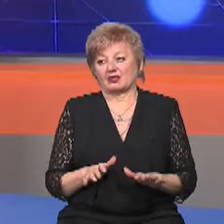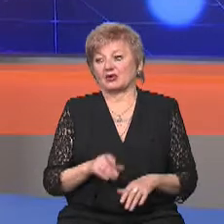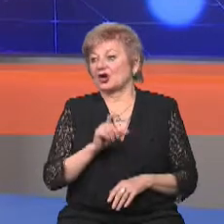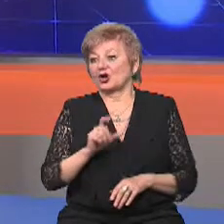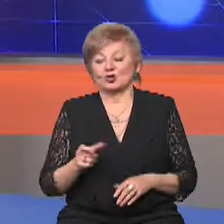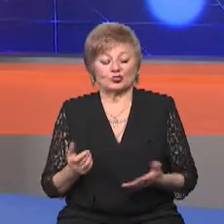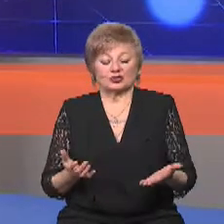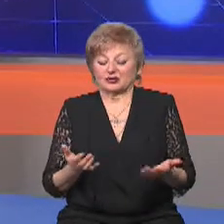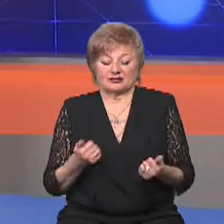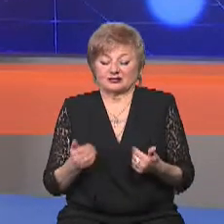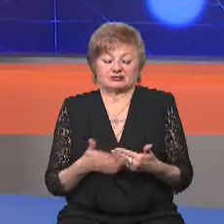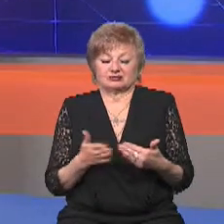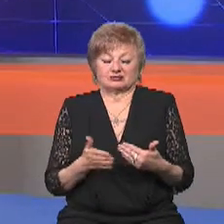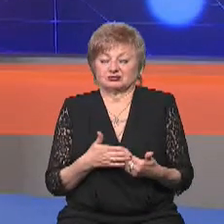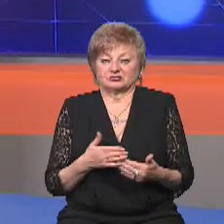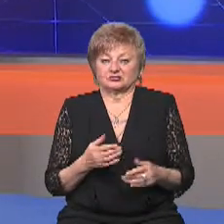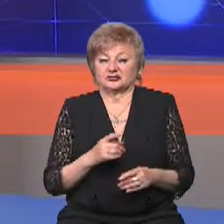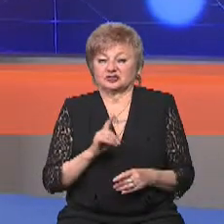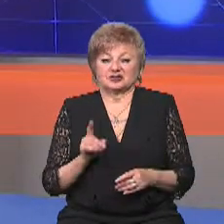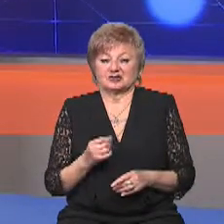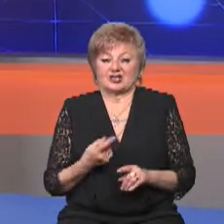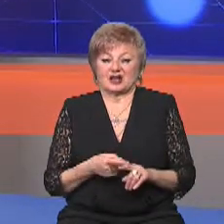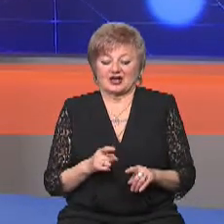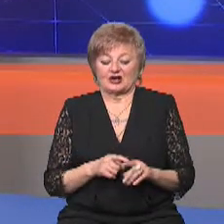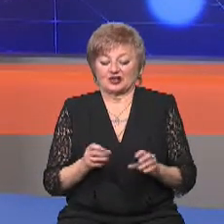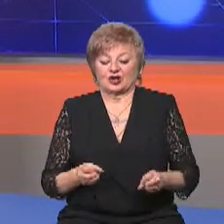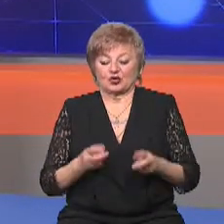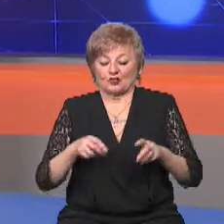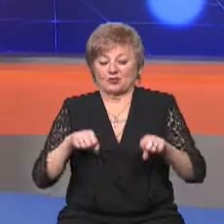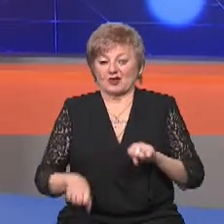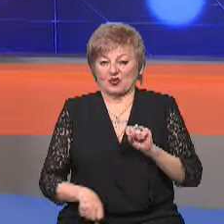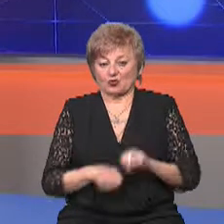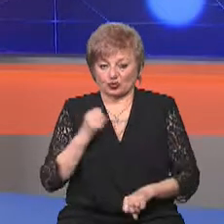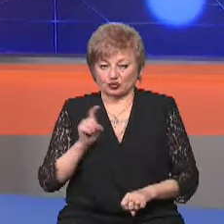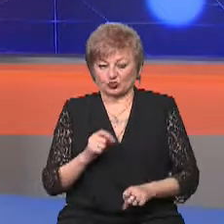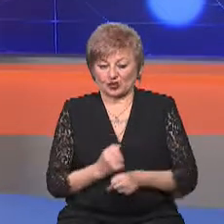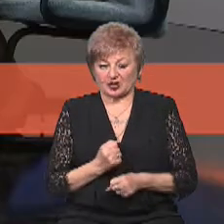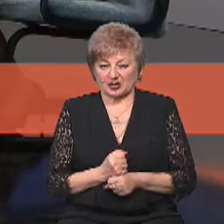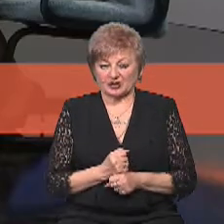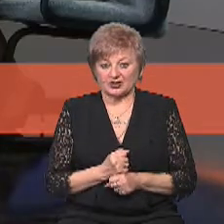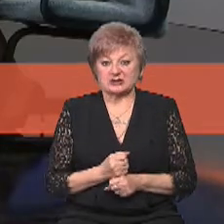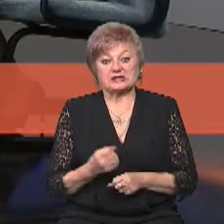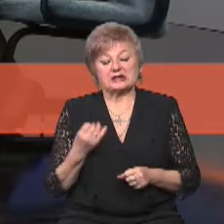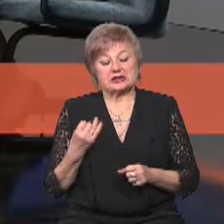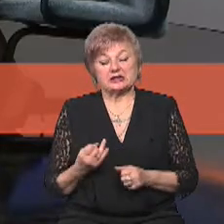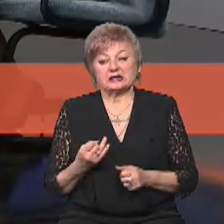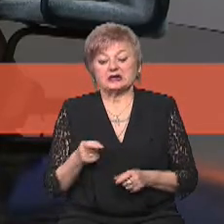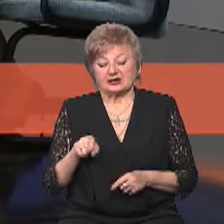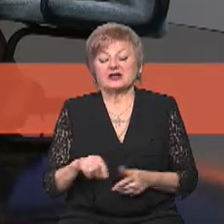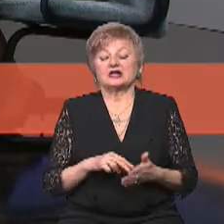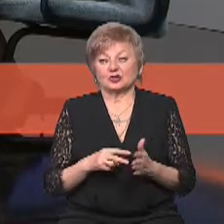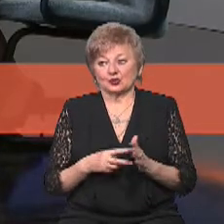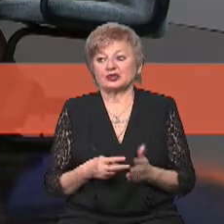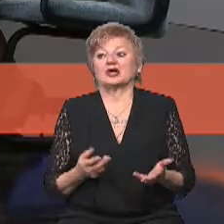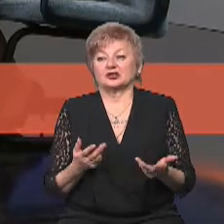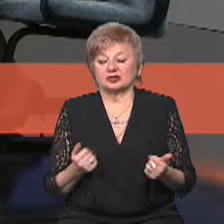люди не отримують відповідне покарання за ті кримінальні правопорушення, які вони скоюють. От. І в цьому плані